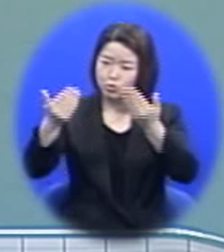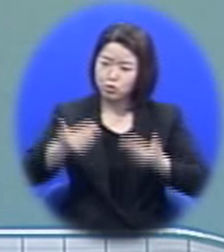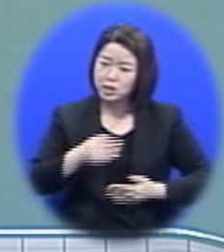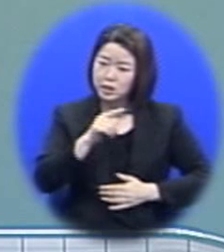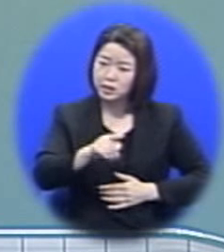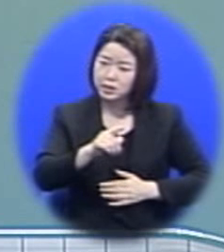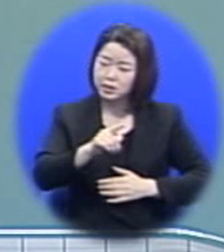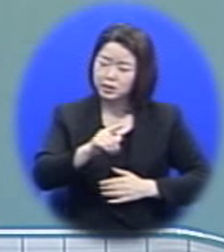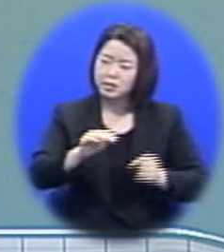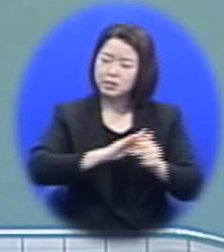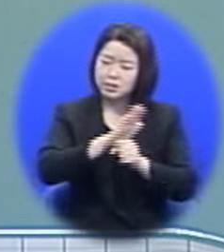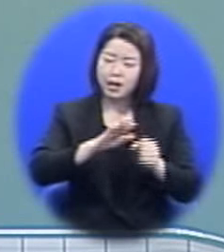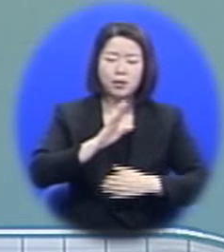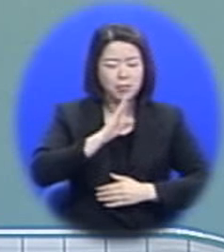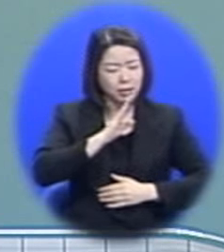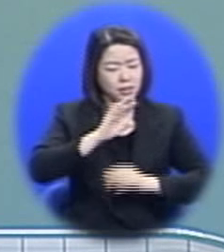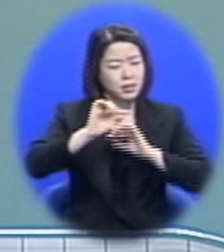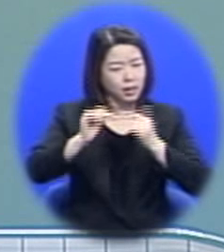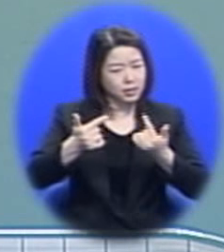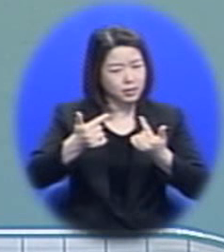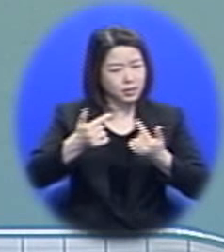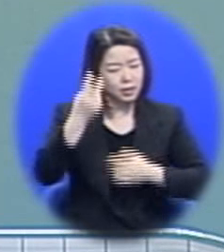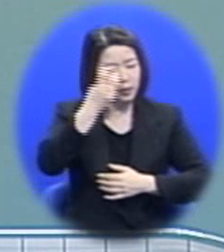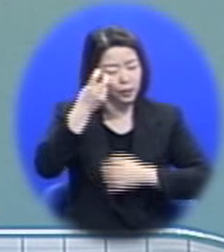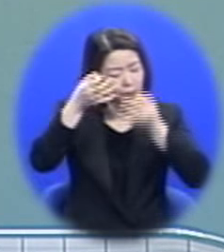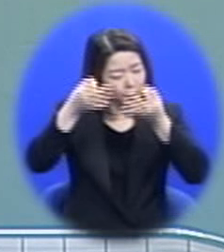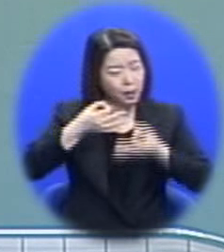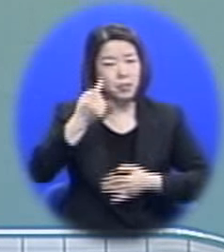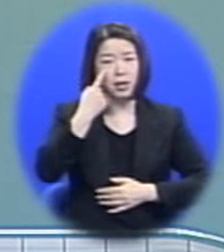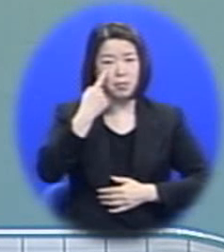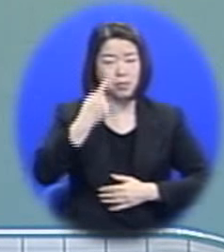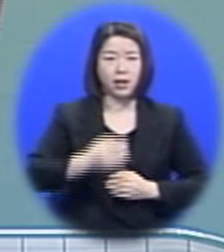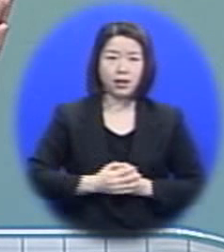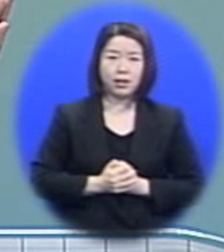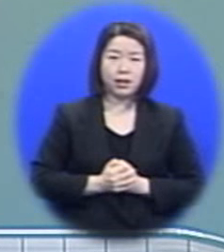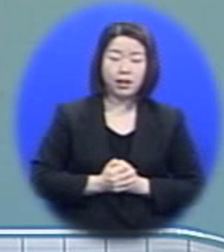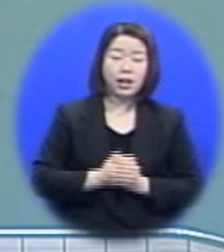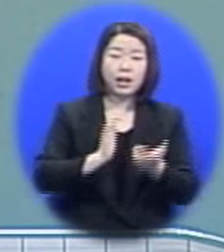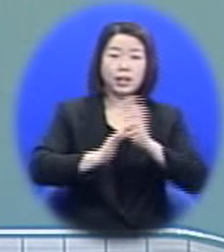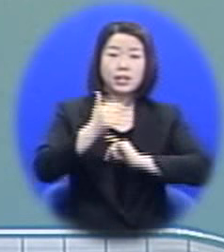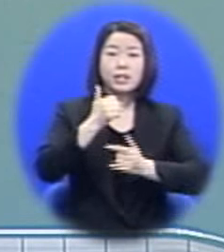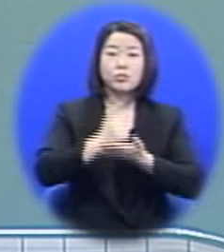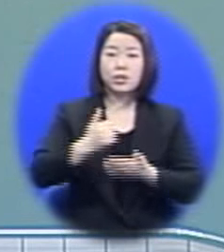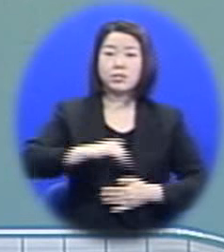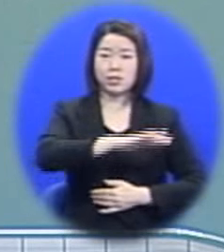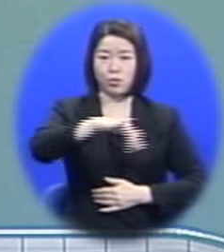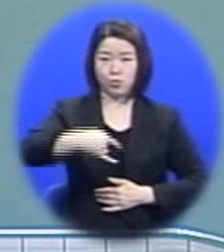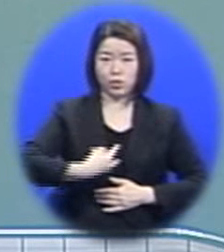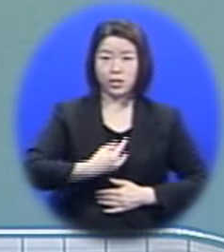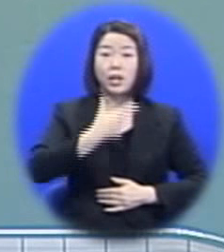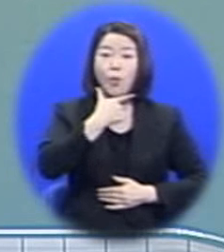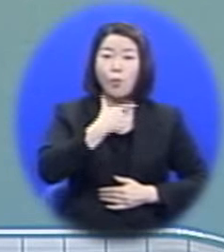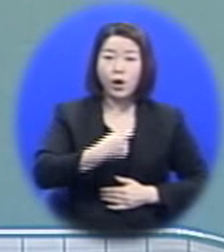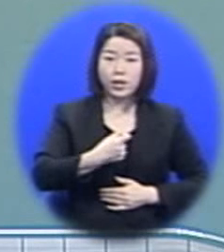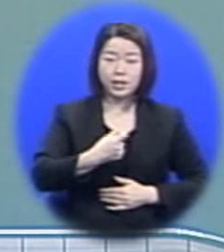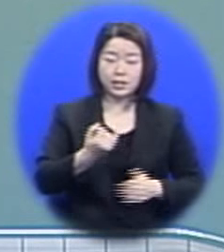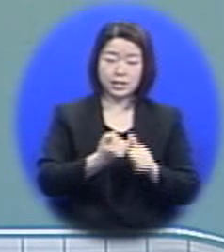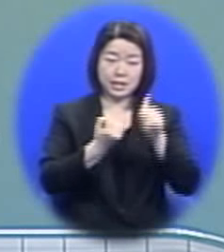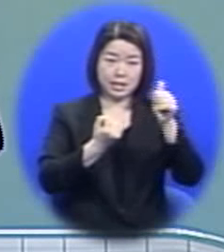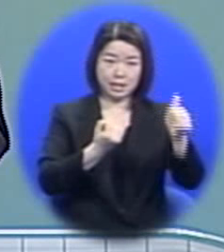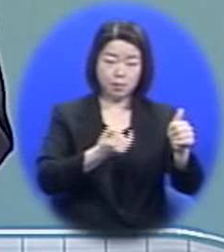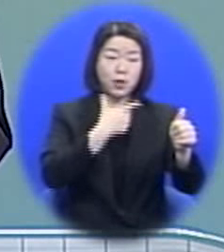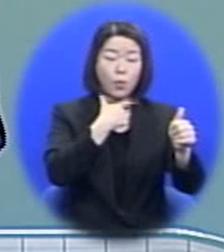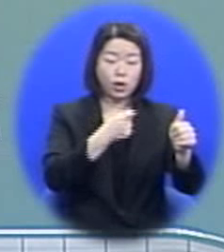사랑이었는지 한번 돌아보면 좋겠습니다. 아, 예수님께서 우리에게 원하시는 남편에게 원하는